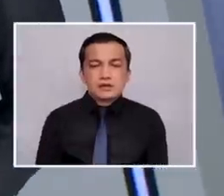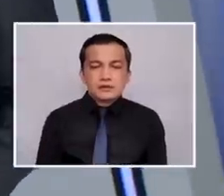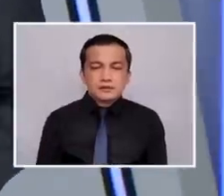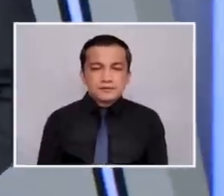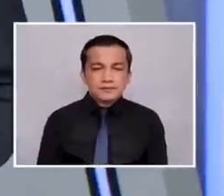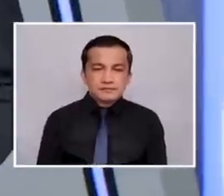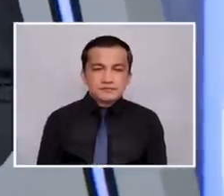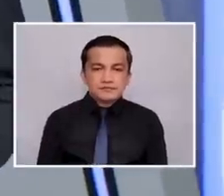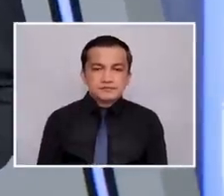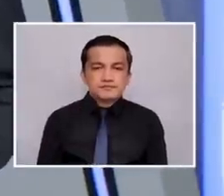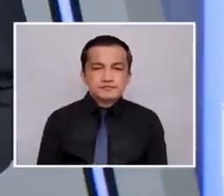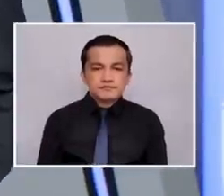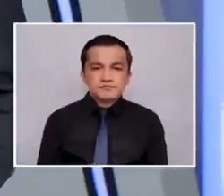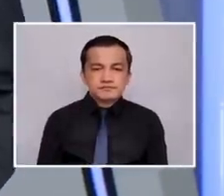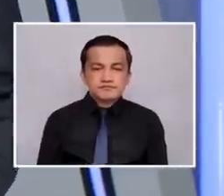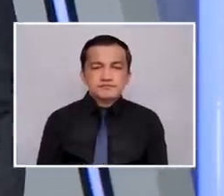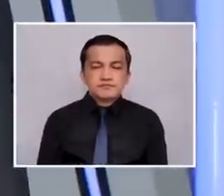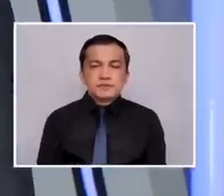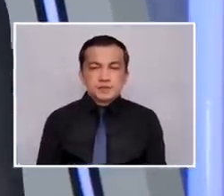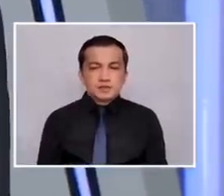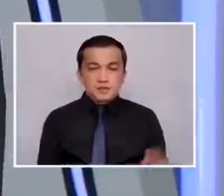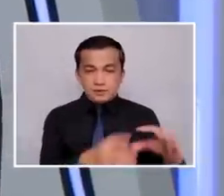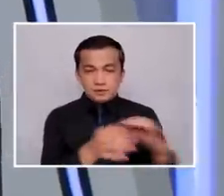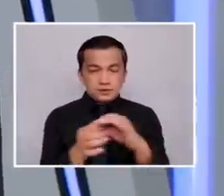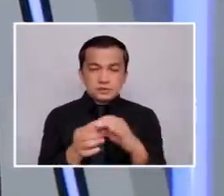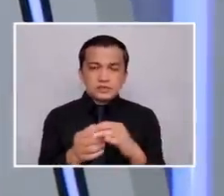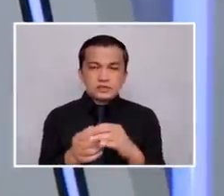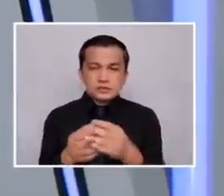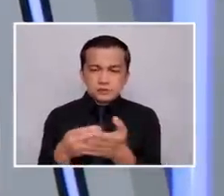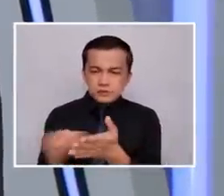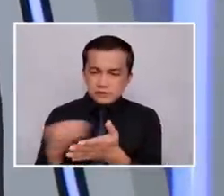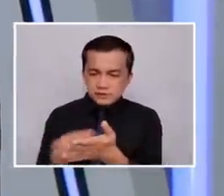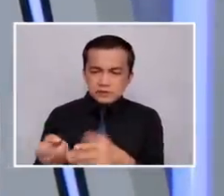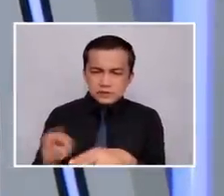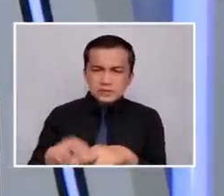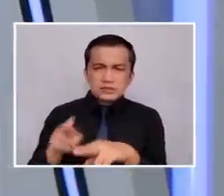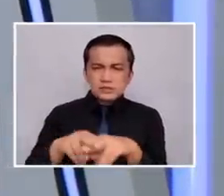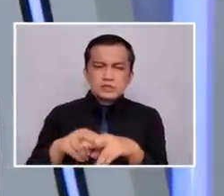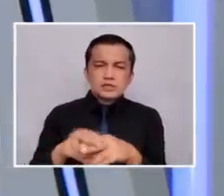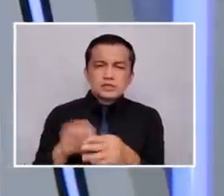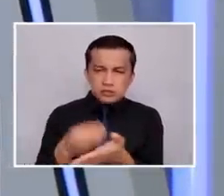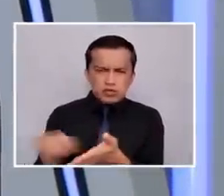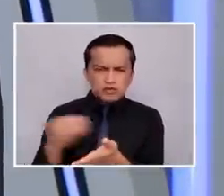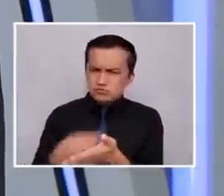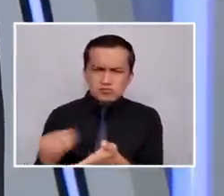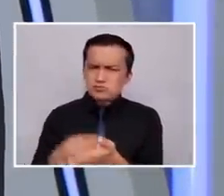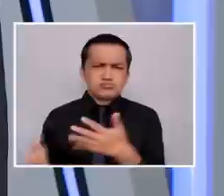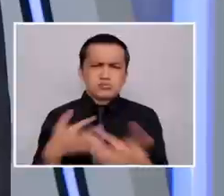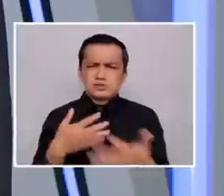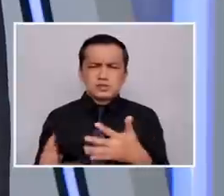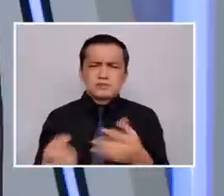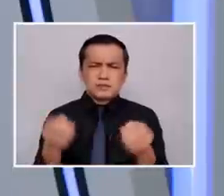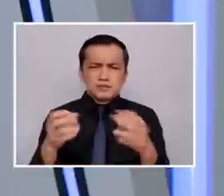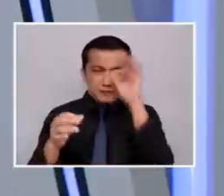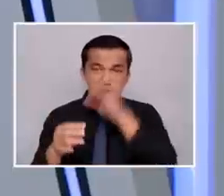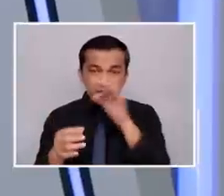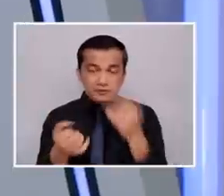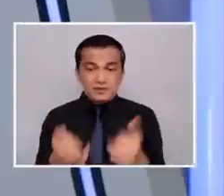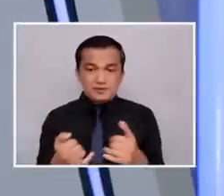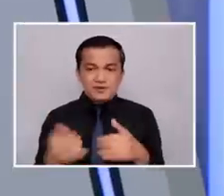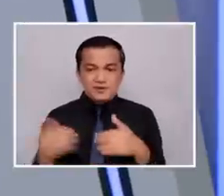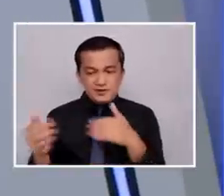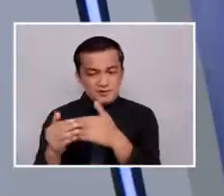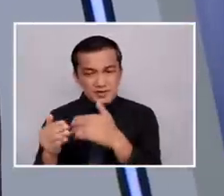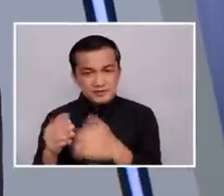At kahit po tumataas ang presyo ng mga bilihin, gagastos at gagastos pa rin ang maraming Pinoy, lalo na ngayong parating at